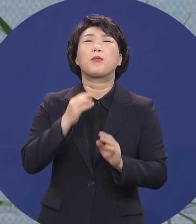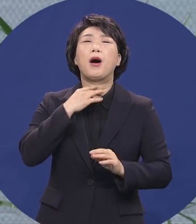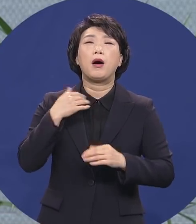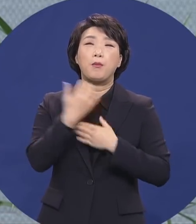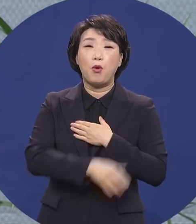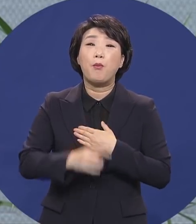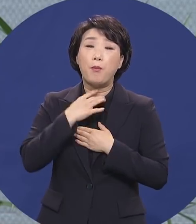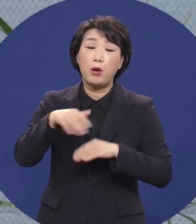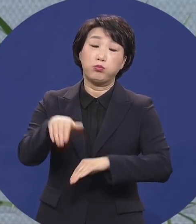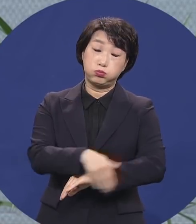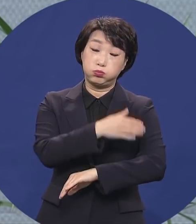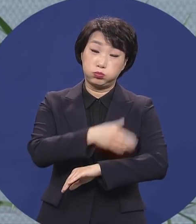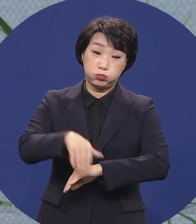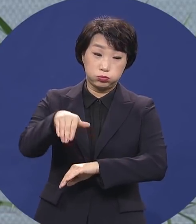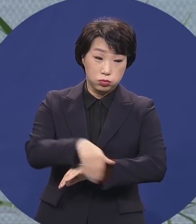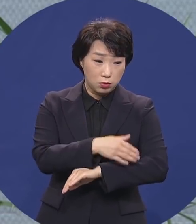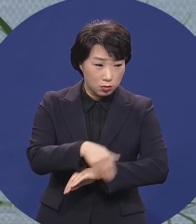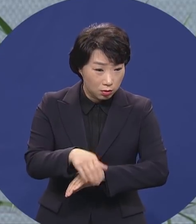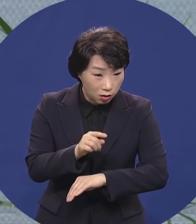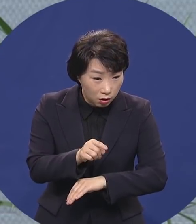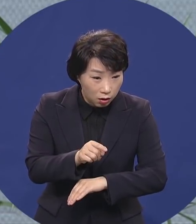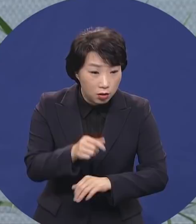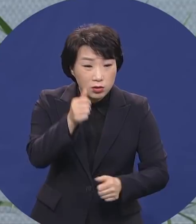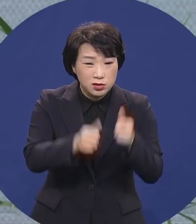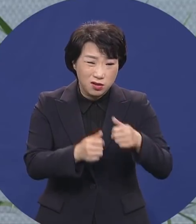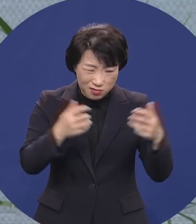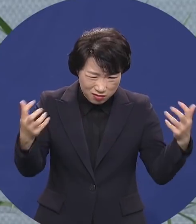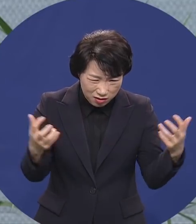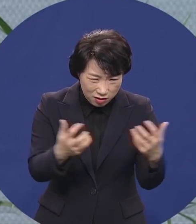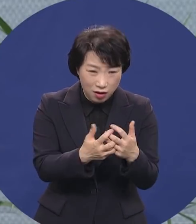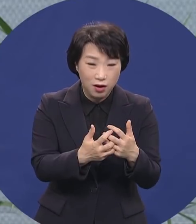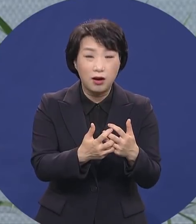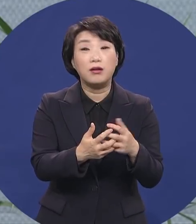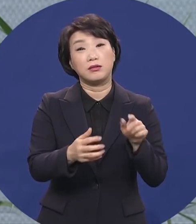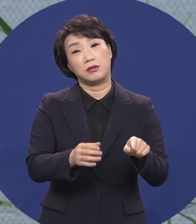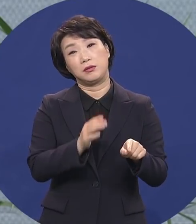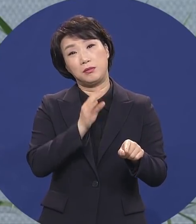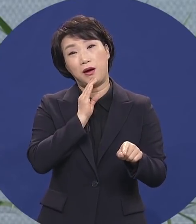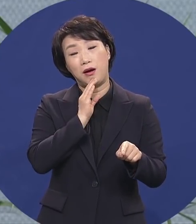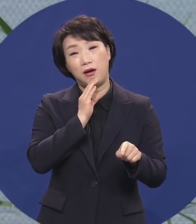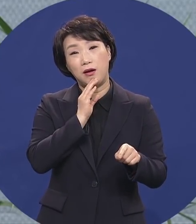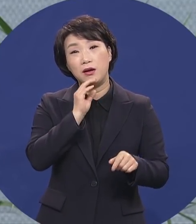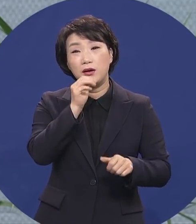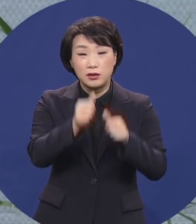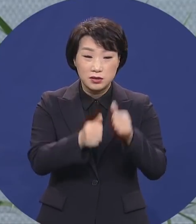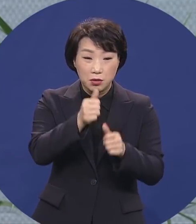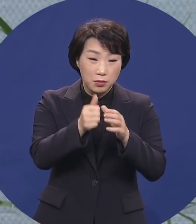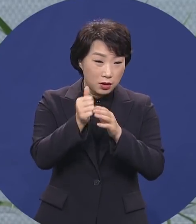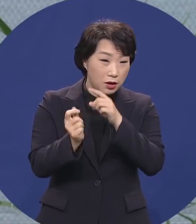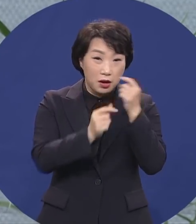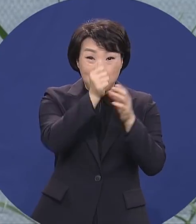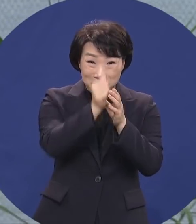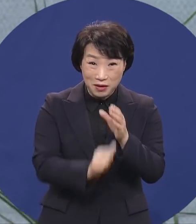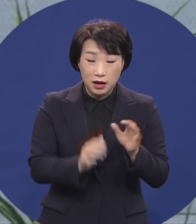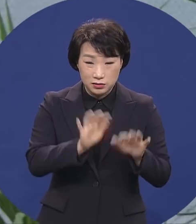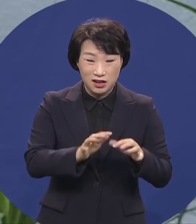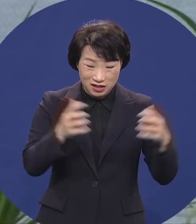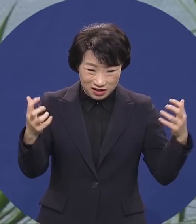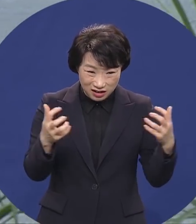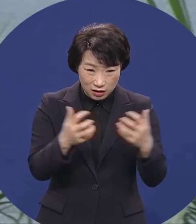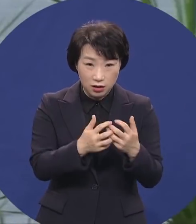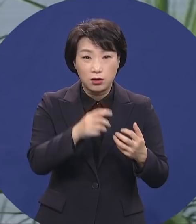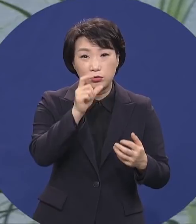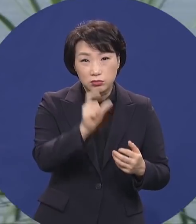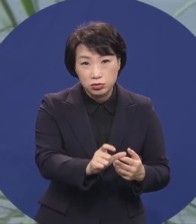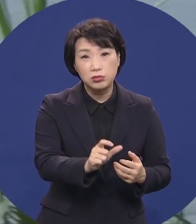갔다 한다면 그 사람은 시험으로 dob이 오고 시험으로 아주 강한 세멘 꽁꼬리처럼